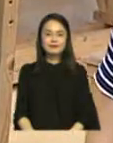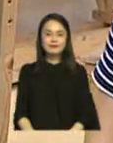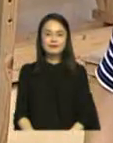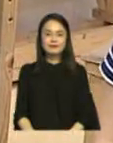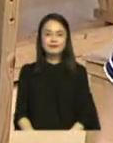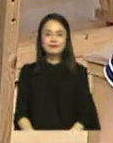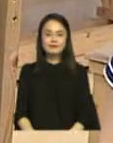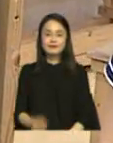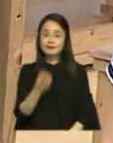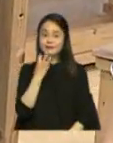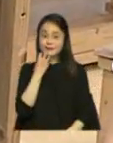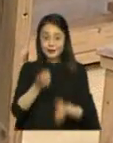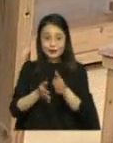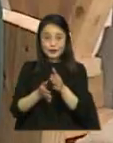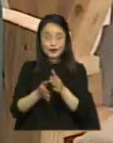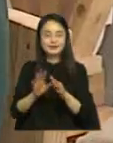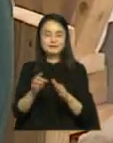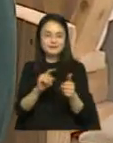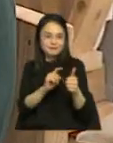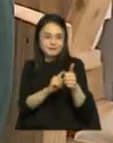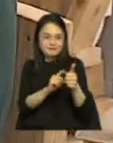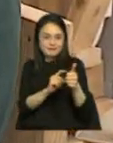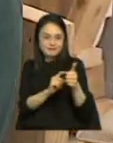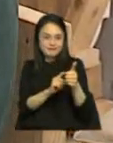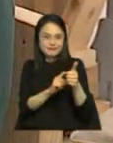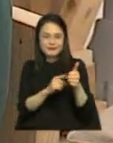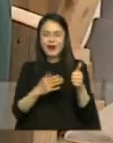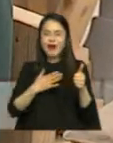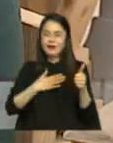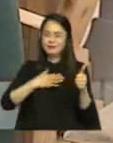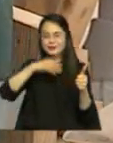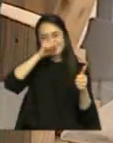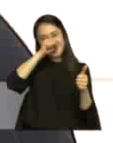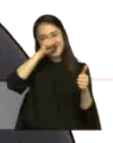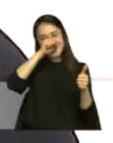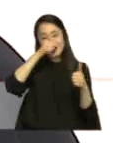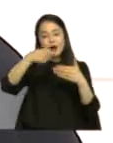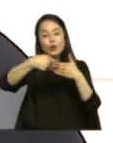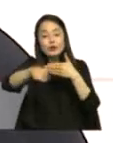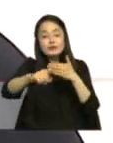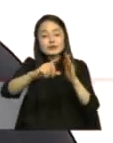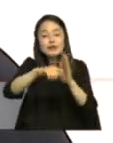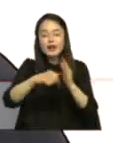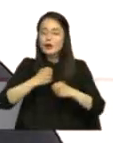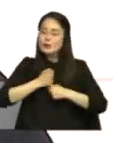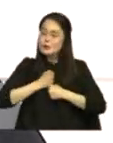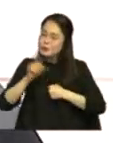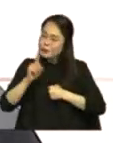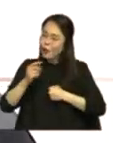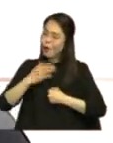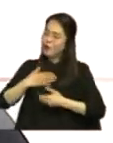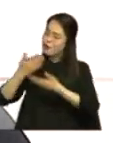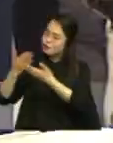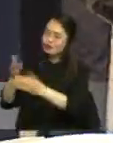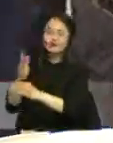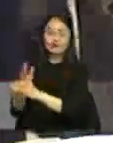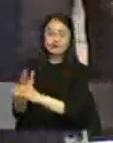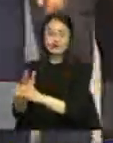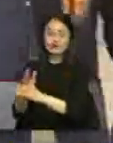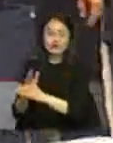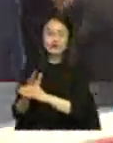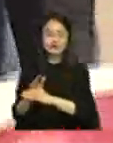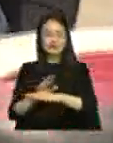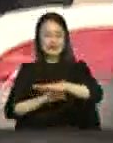형 씨는 오늘 기분이 좋습니다. 외출 주의사항을 전달받는 내내 싱글벙글. 지하철역을 향하는